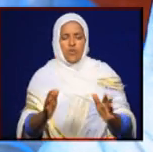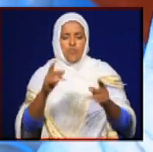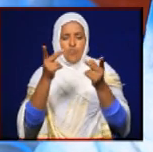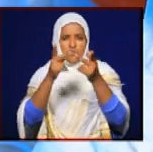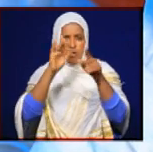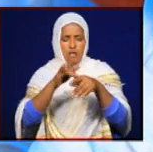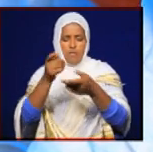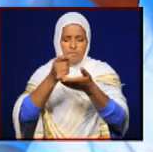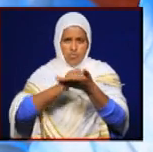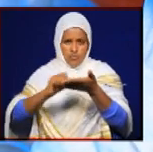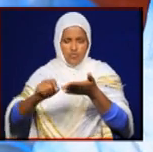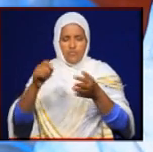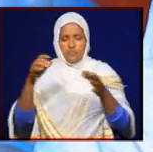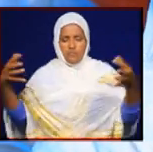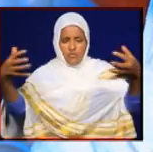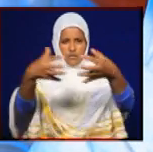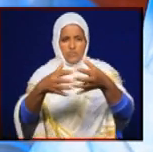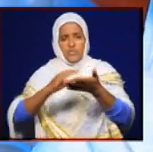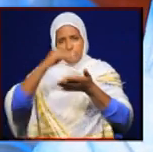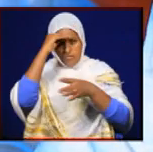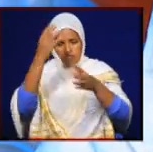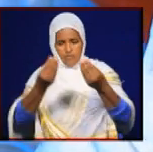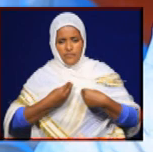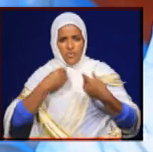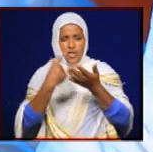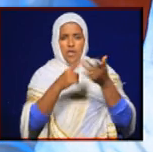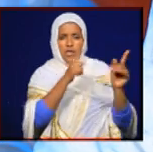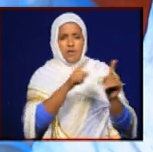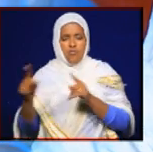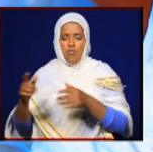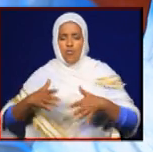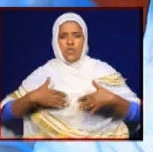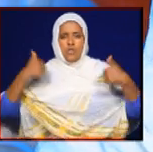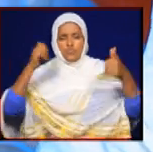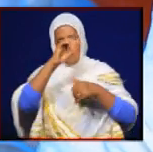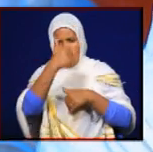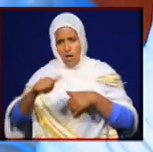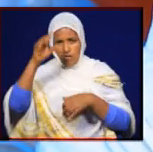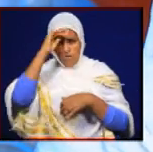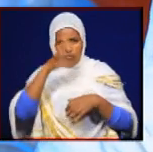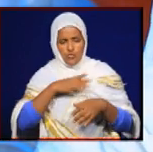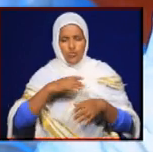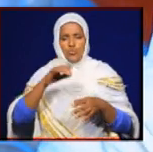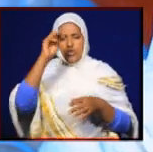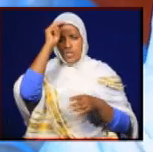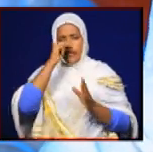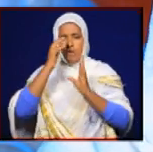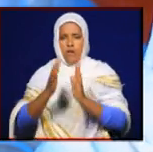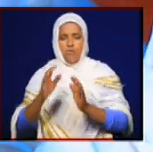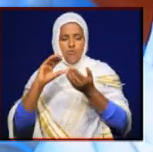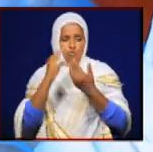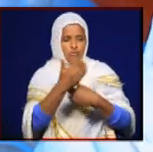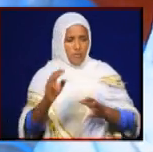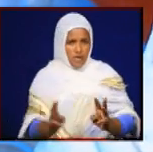መንፈሳዊ ቦታዎች ላይ በስነ ጽሁፍ የታጀበ ትምህርት ይሰጣል እና ይሄ ደግሞ ወጣቶችን ማንኛውም ሰው ኪነ